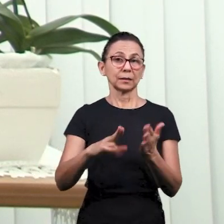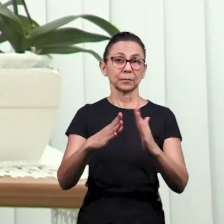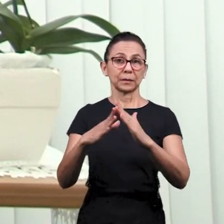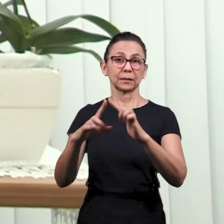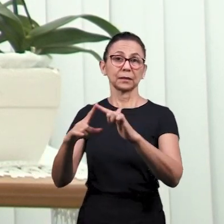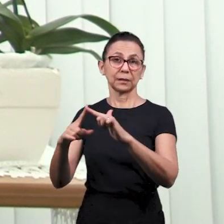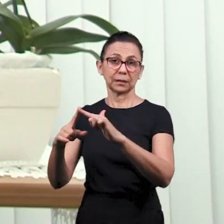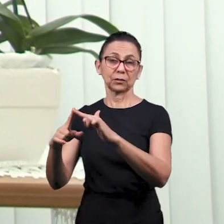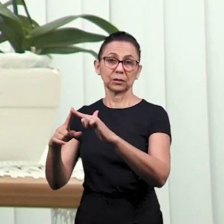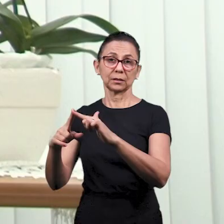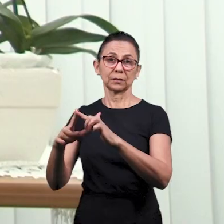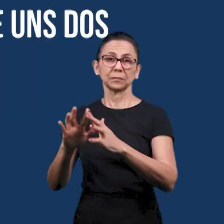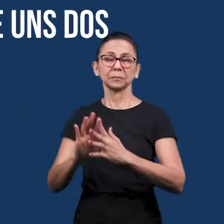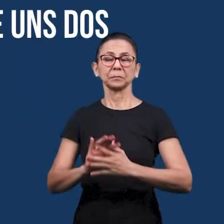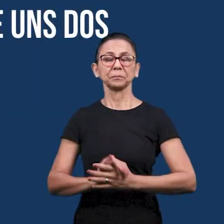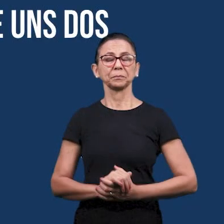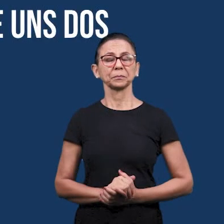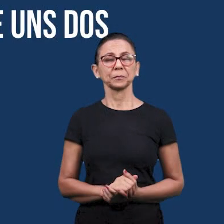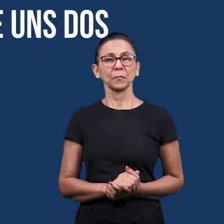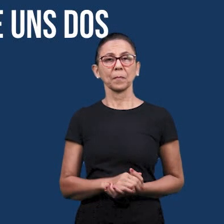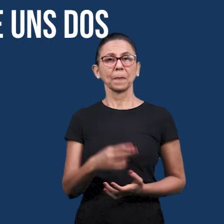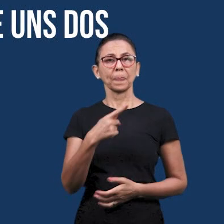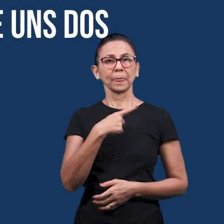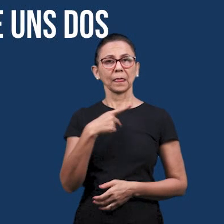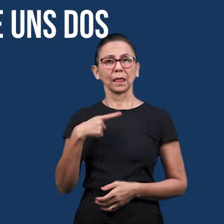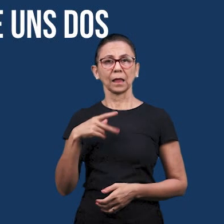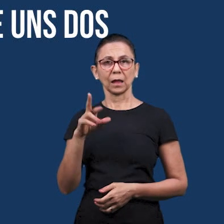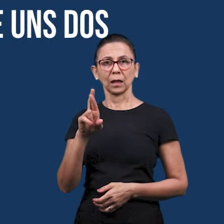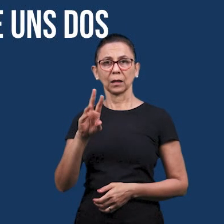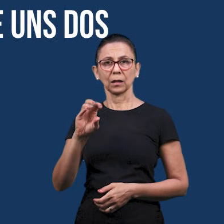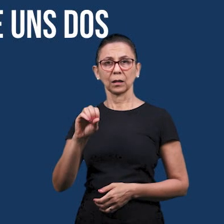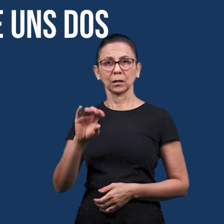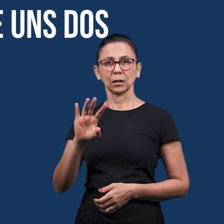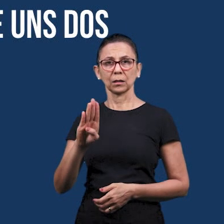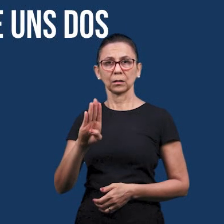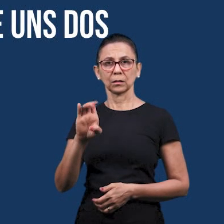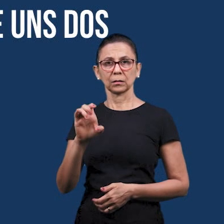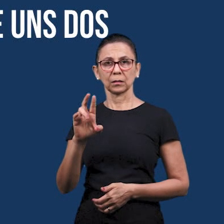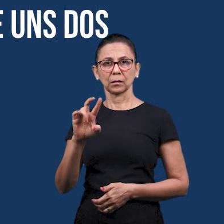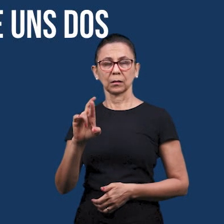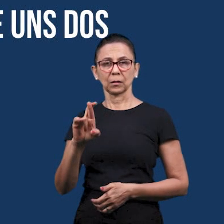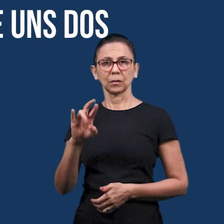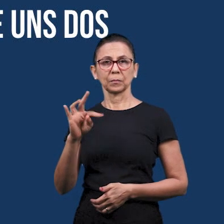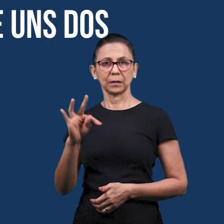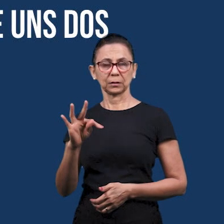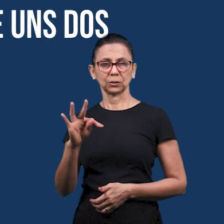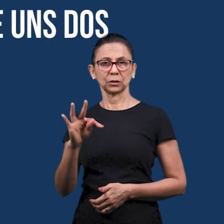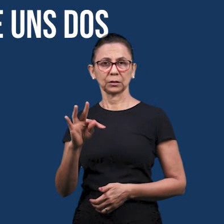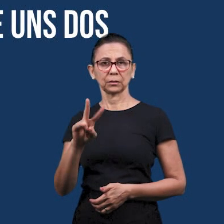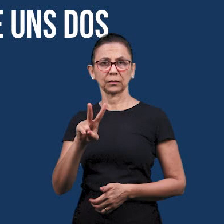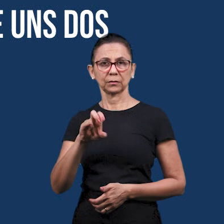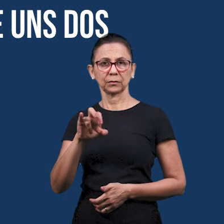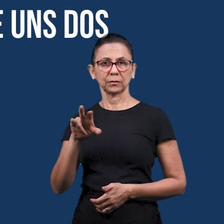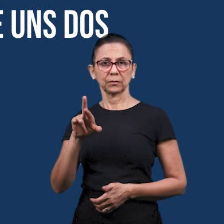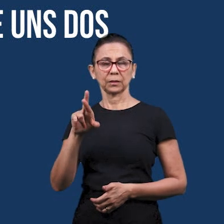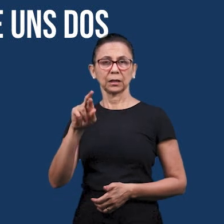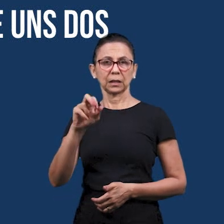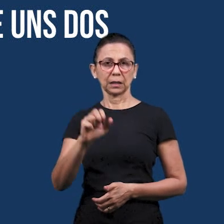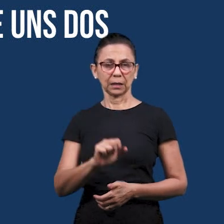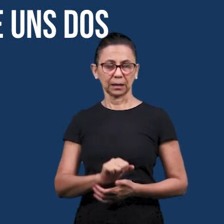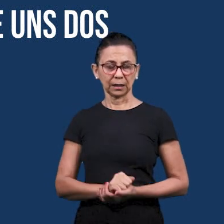послушаем пасторские послания. Пастор Роберт Ди Жезус Вьера Маркес из города Форталеза, штата